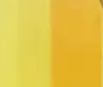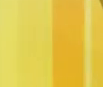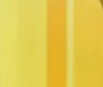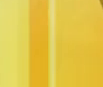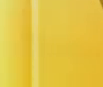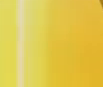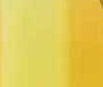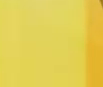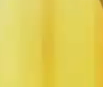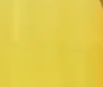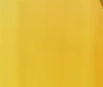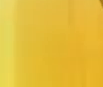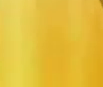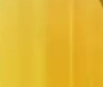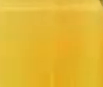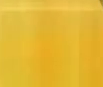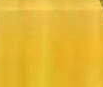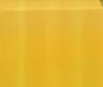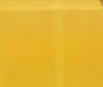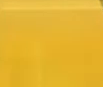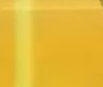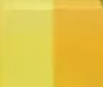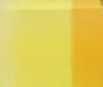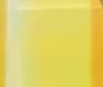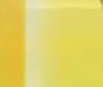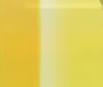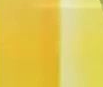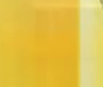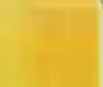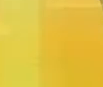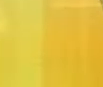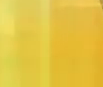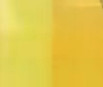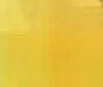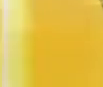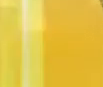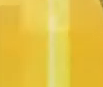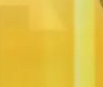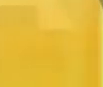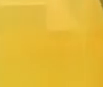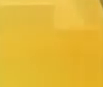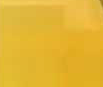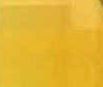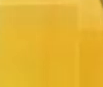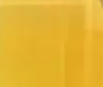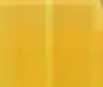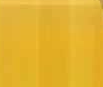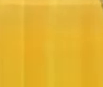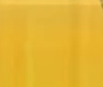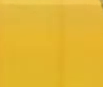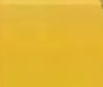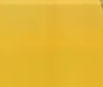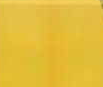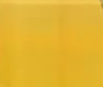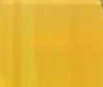مسلحين مجهولين أجبرتهم إلى التشرد داخل وخارج أوطانهم. وإذا